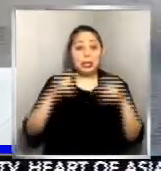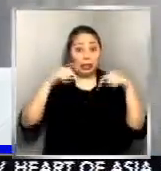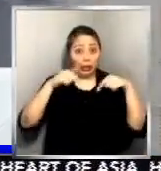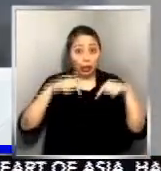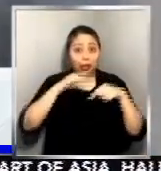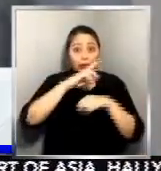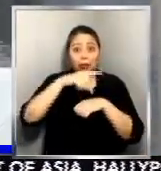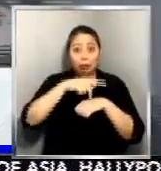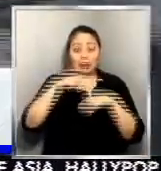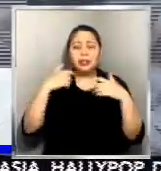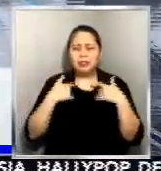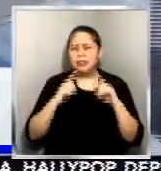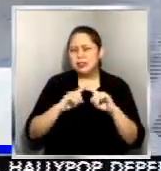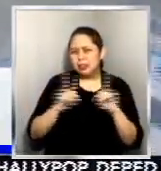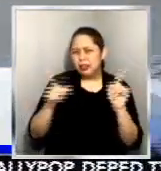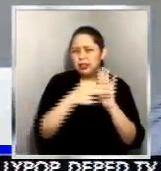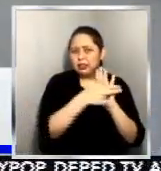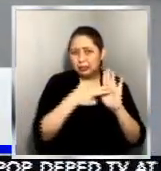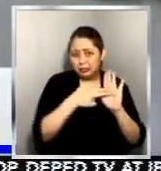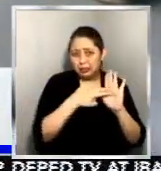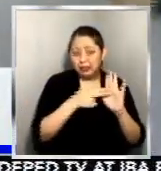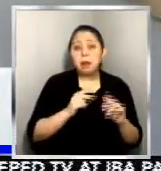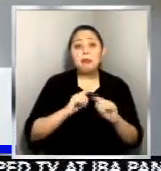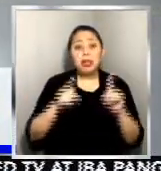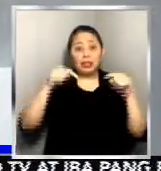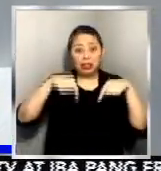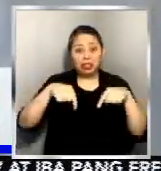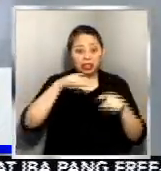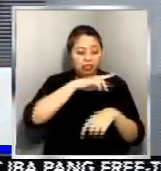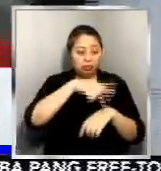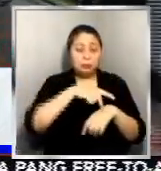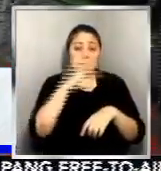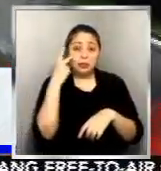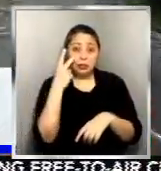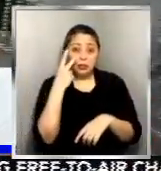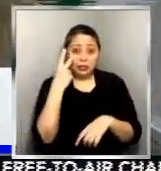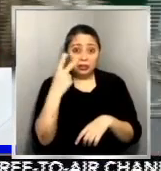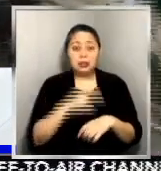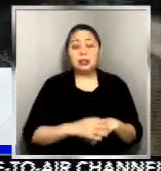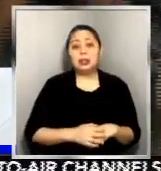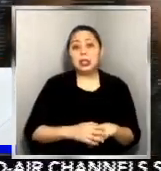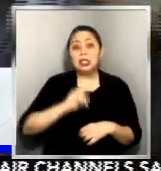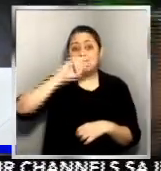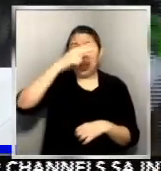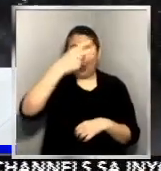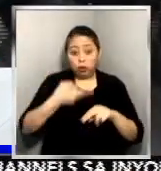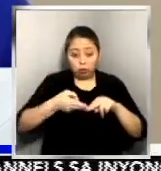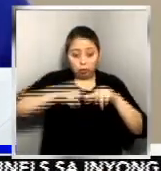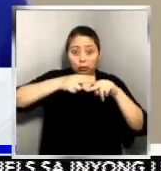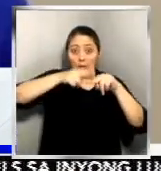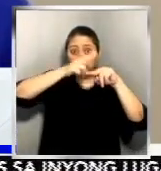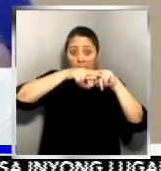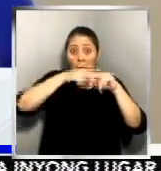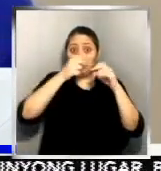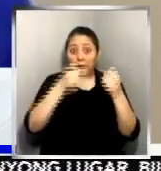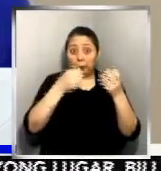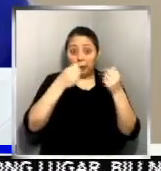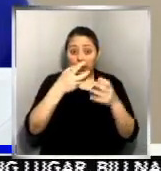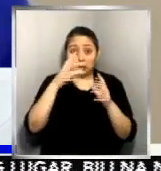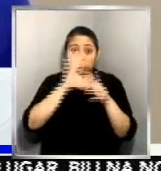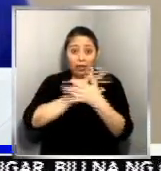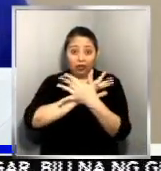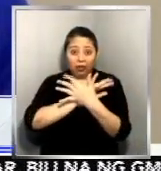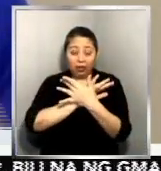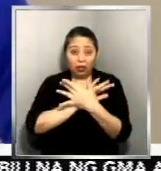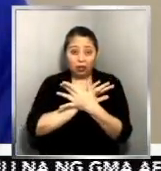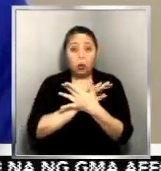ikalawang COVID surge kasi sa Pilipinas, napuna ang pagdami ng household transmission o hawaan sa loob ng bahay. Because you are asymptomatic,